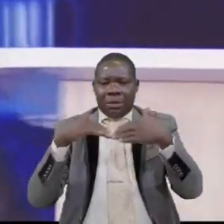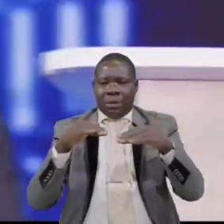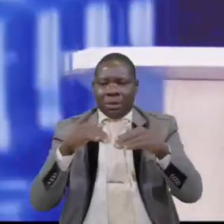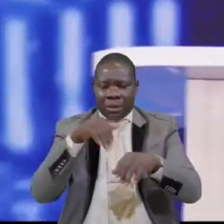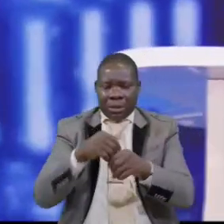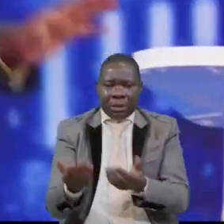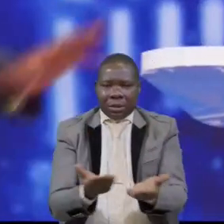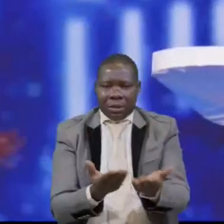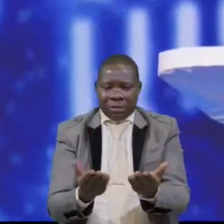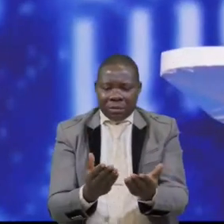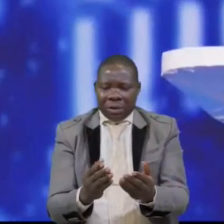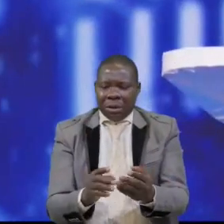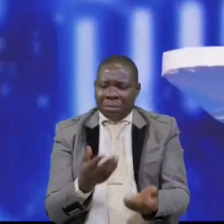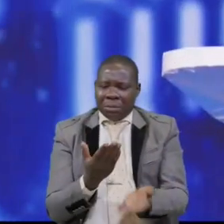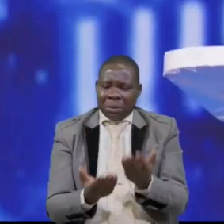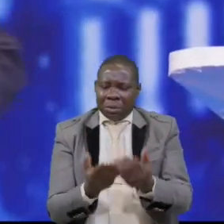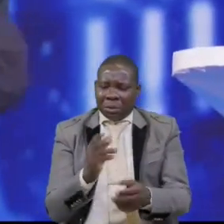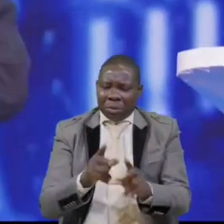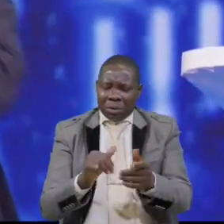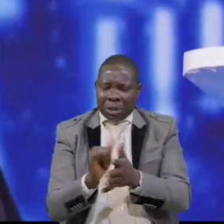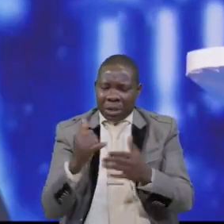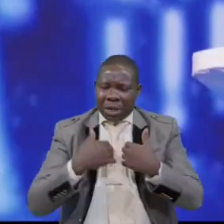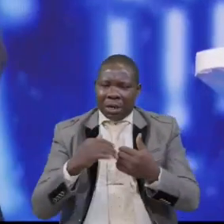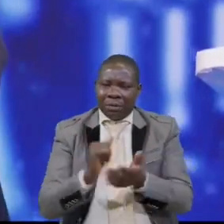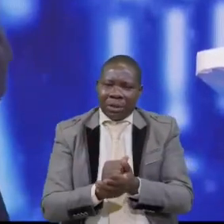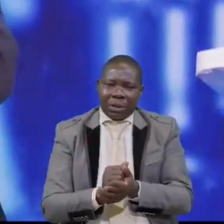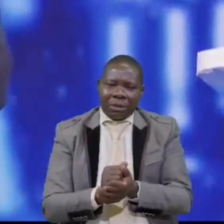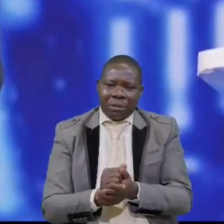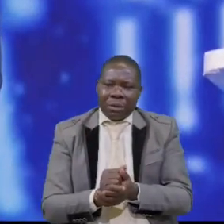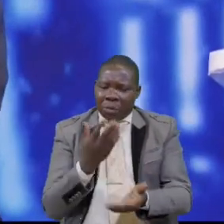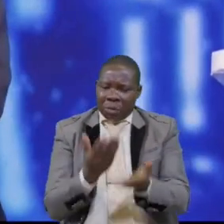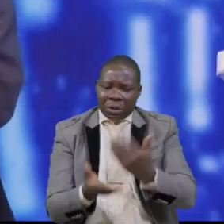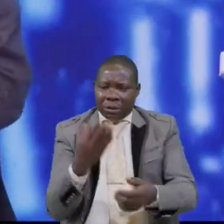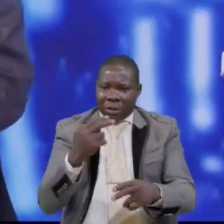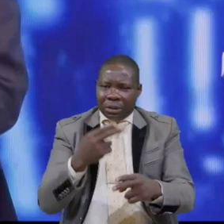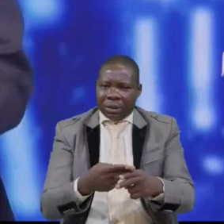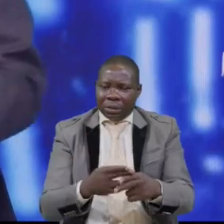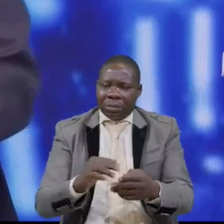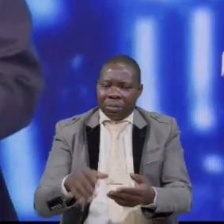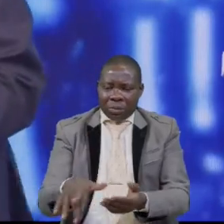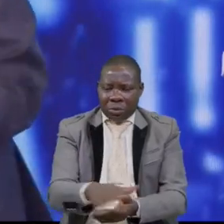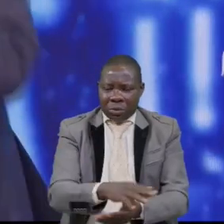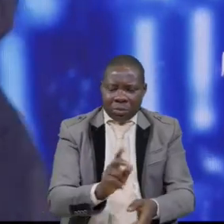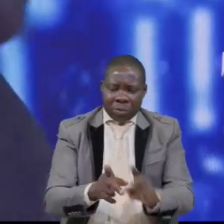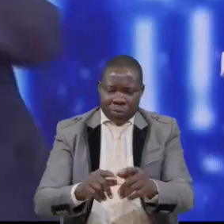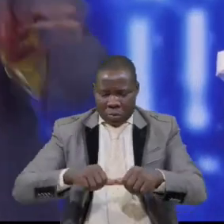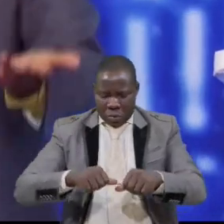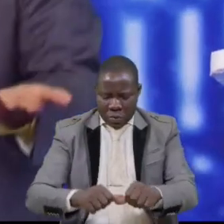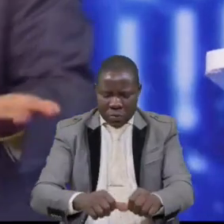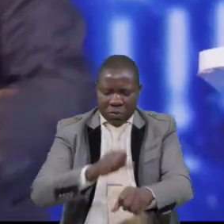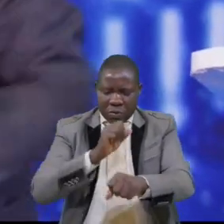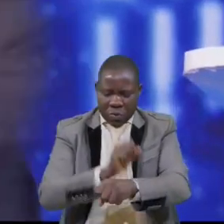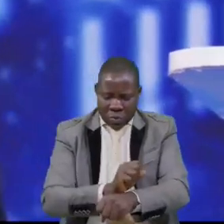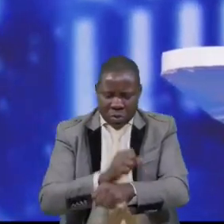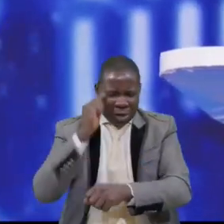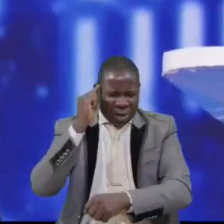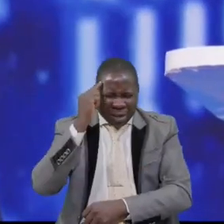ça, que c'est Apple, Android ou tout autre, ces gens-là, ils ont continué à travailler, ils ont continué à